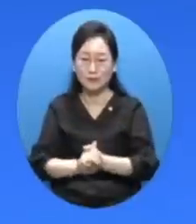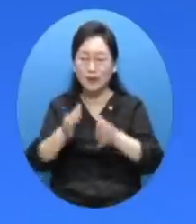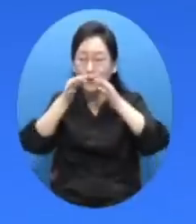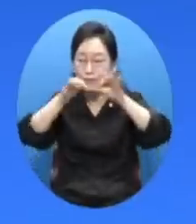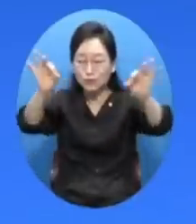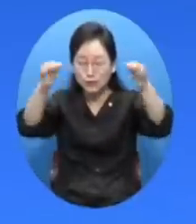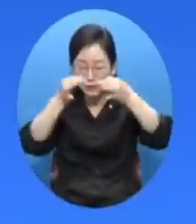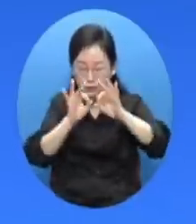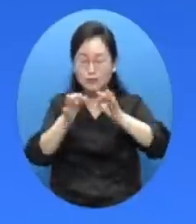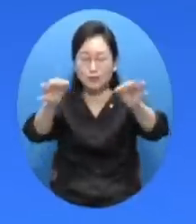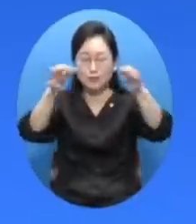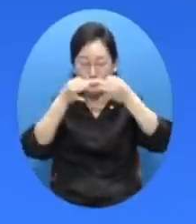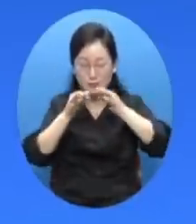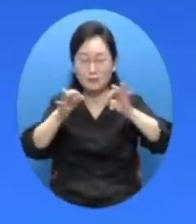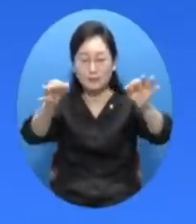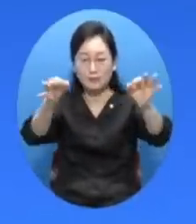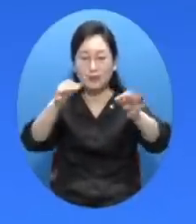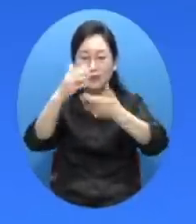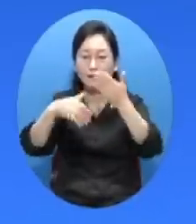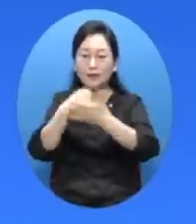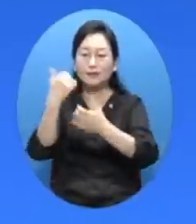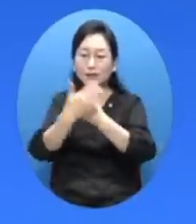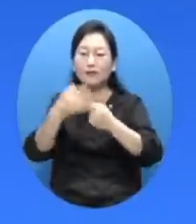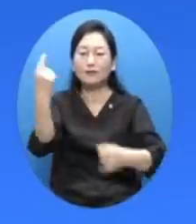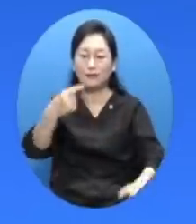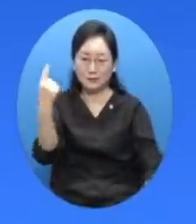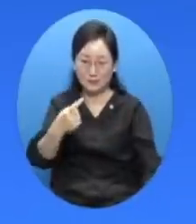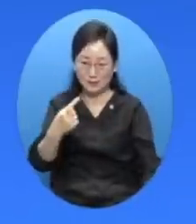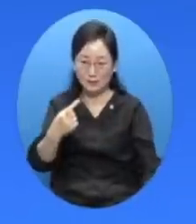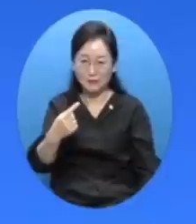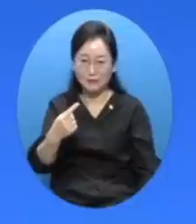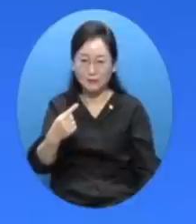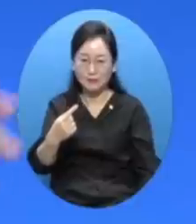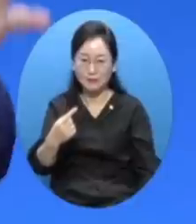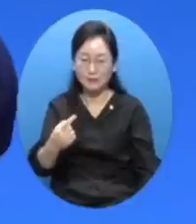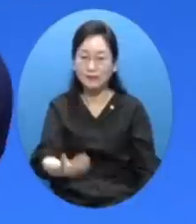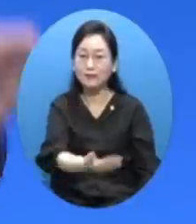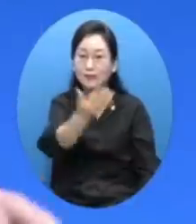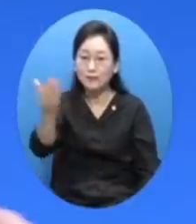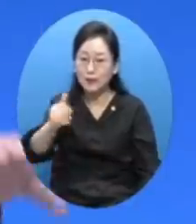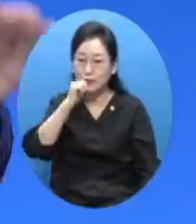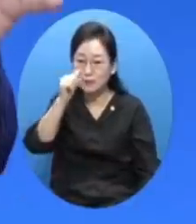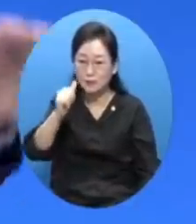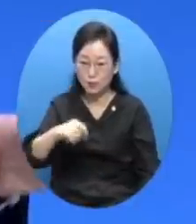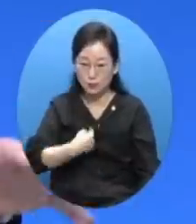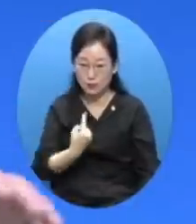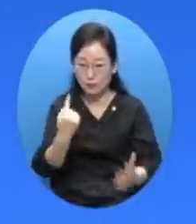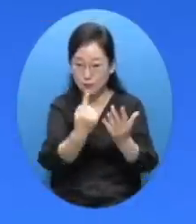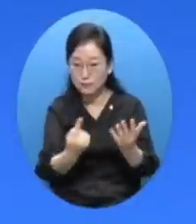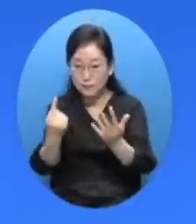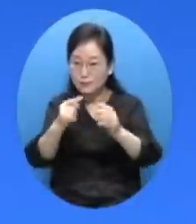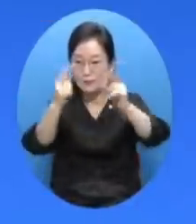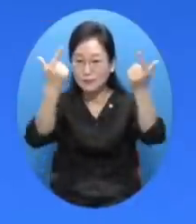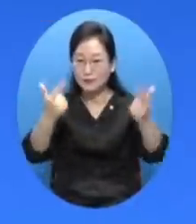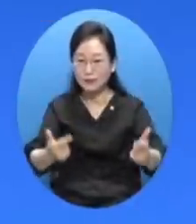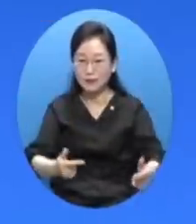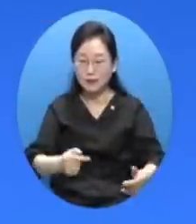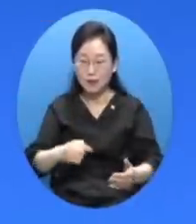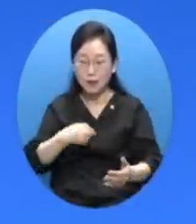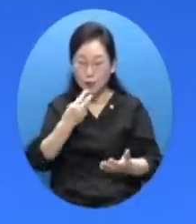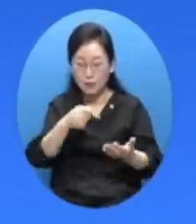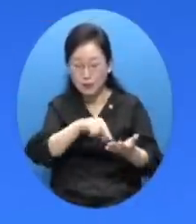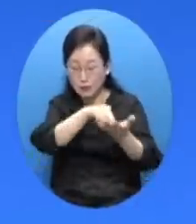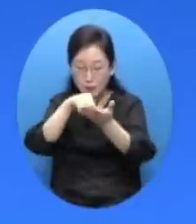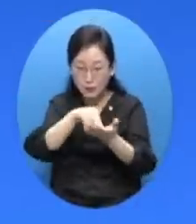부르짖고 또 부르짖고 또 부르짖을 때 하나님의 은혜가 임하게 되는 것입니다. 여러분 절대로 여러분 혼자가 아닙니다. 아무리 외롭고 혼자